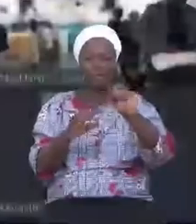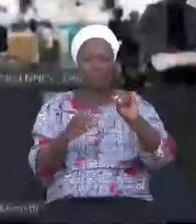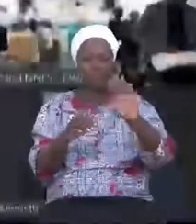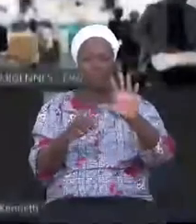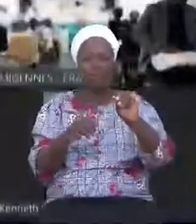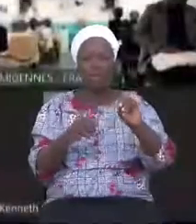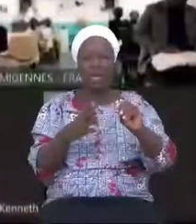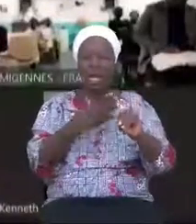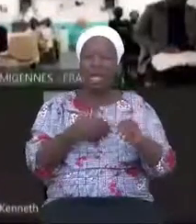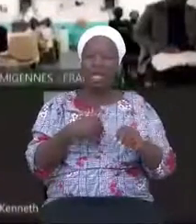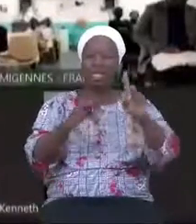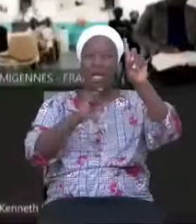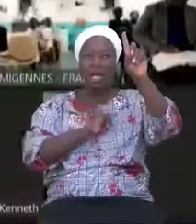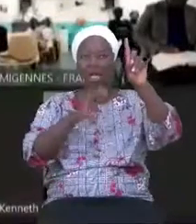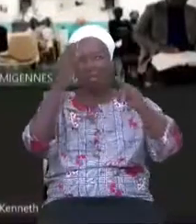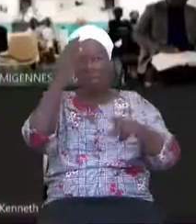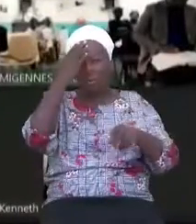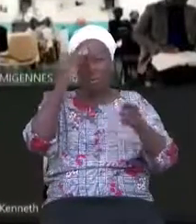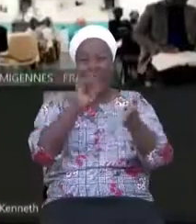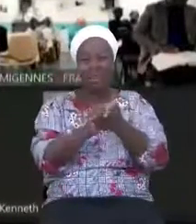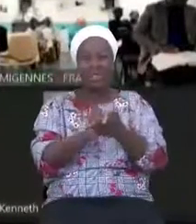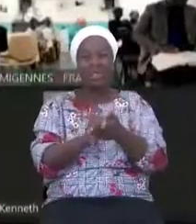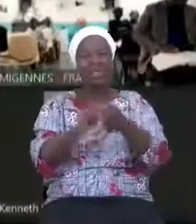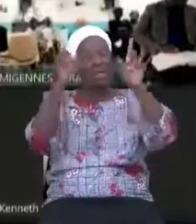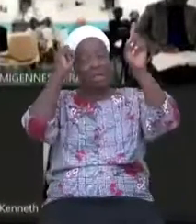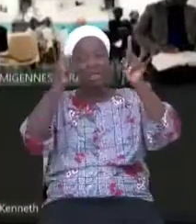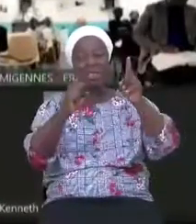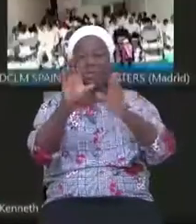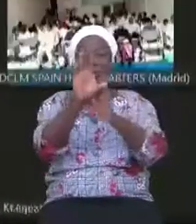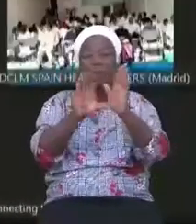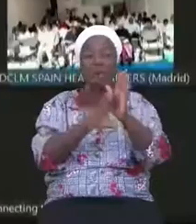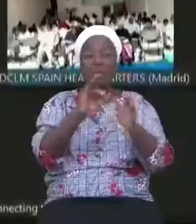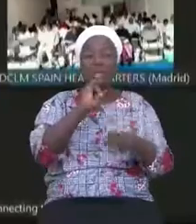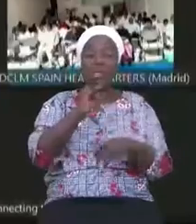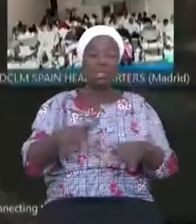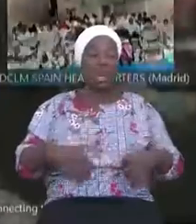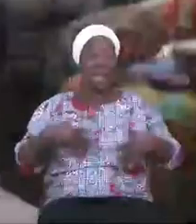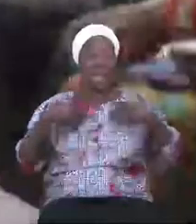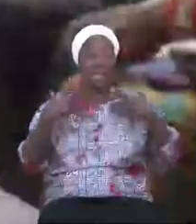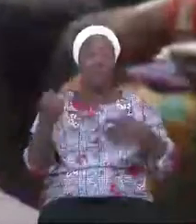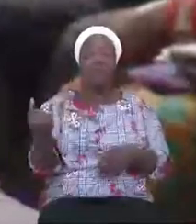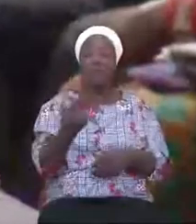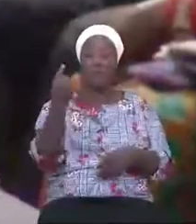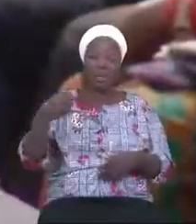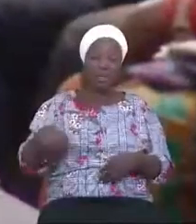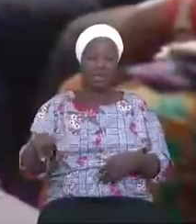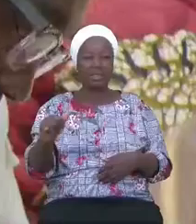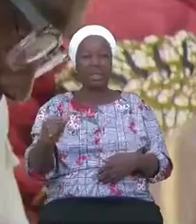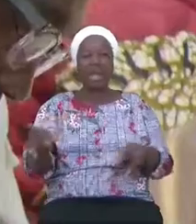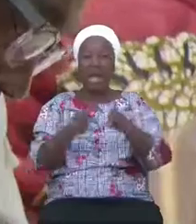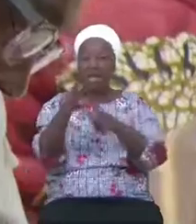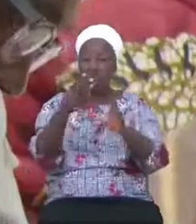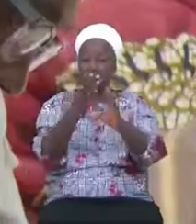Verset 50, et je sais que son commandement est la vie éternelle. Comme tu reçois